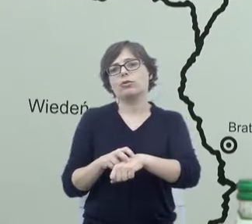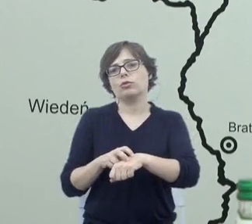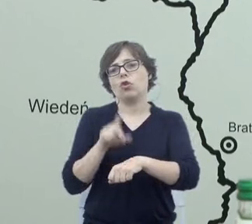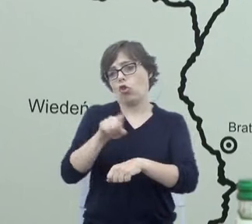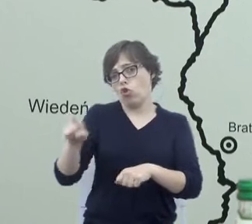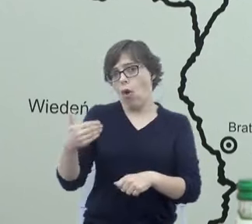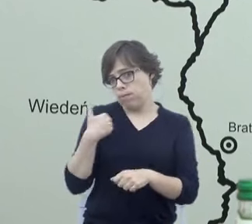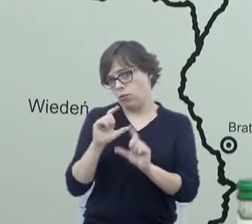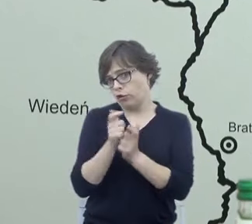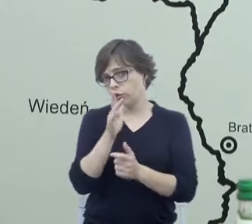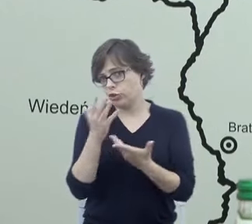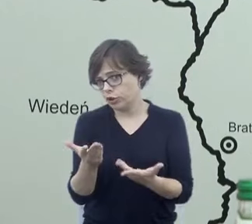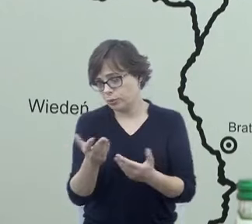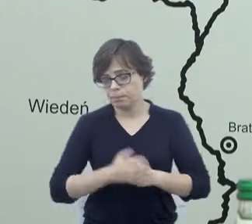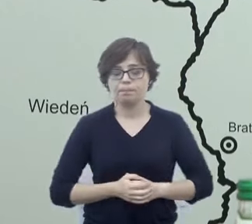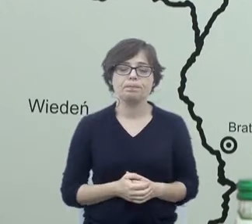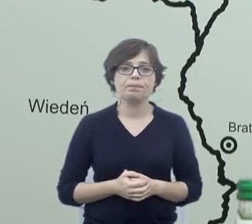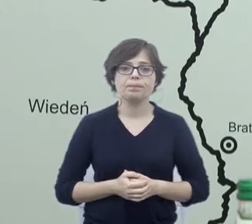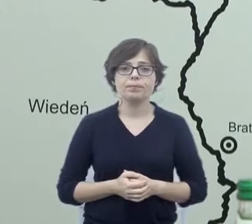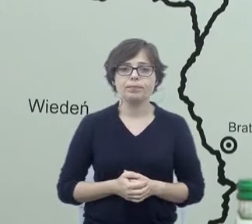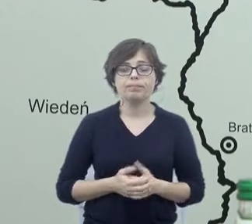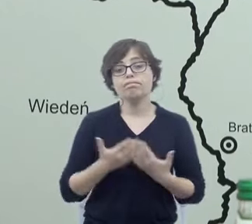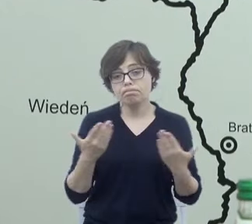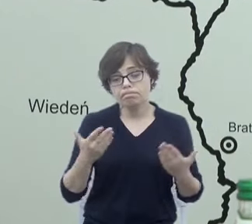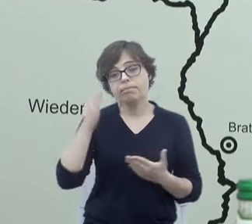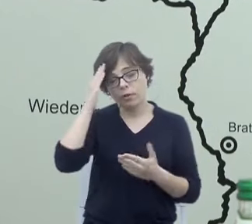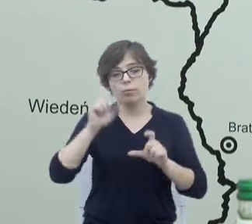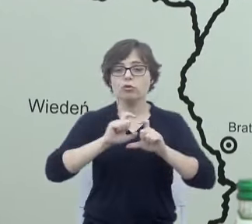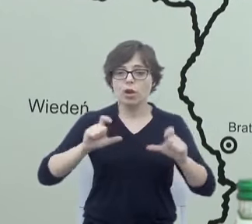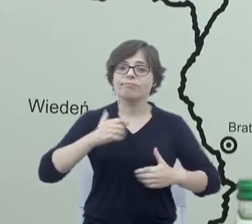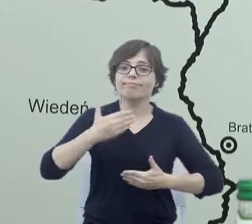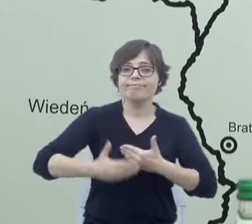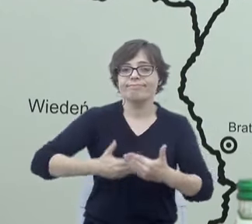to Żydzi. I no, z czasem, prawda,